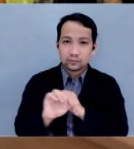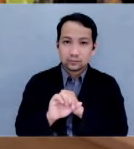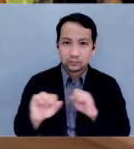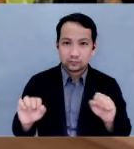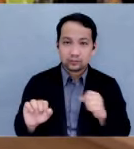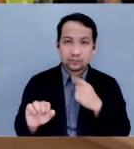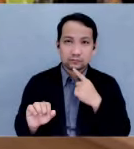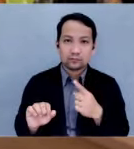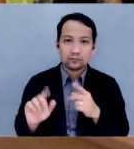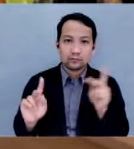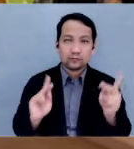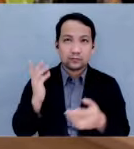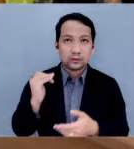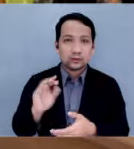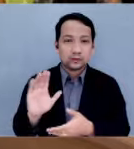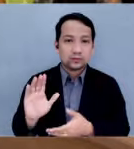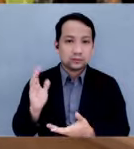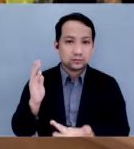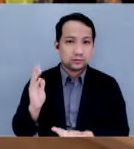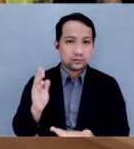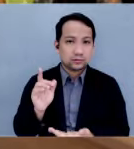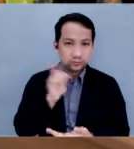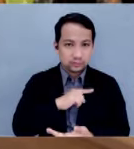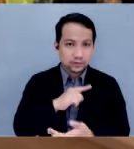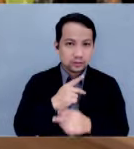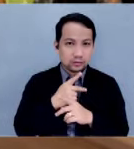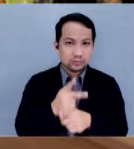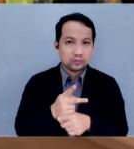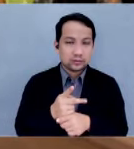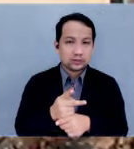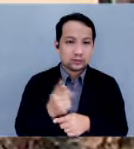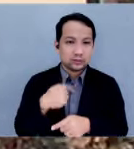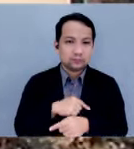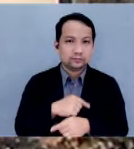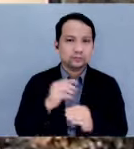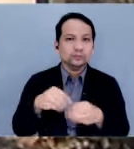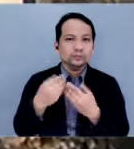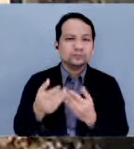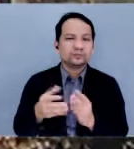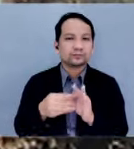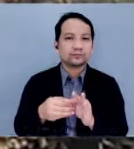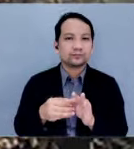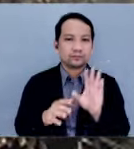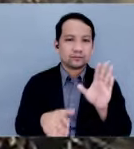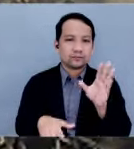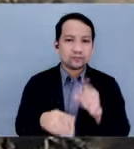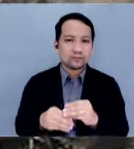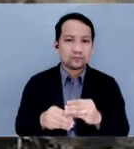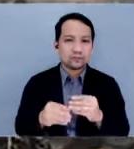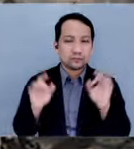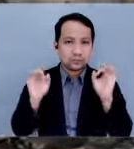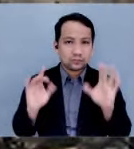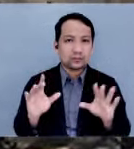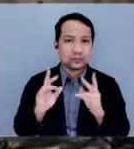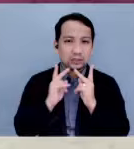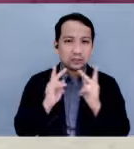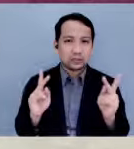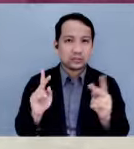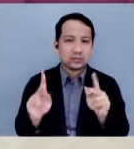mamamayan laban sa mga peking produkto na maaaring magdulot ng pinsala o panganib sa publiko.